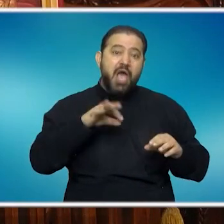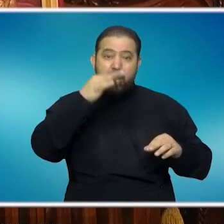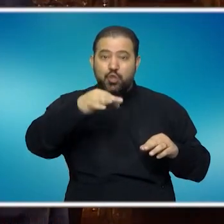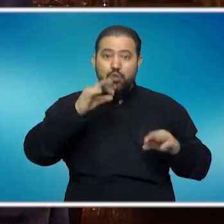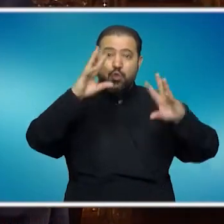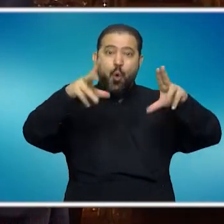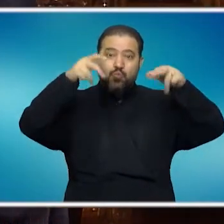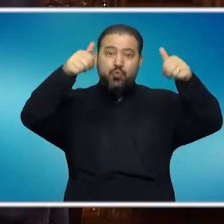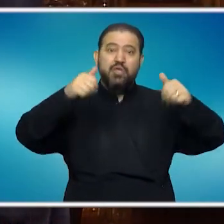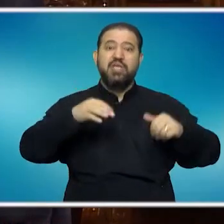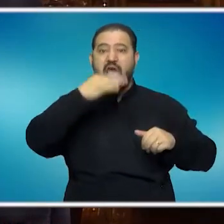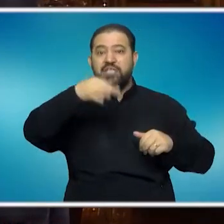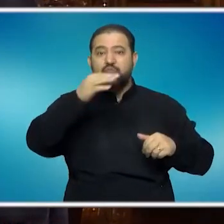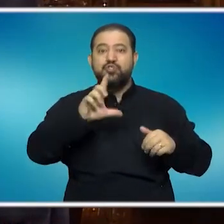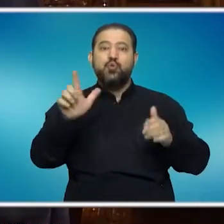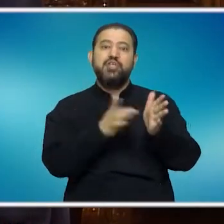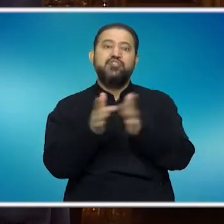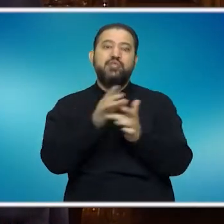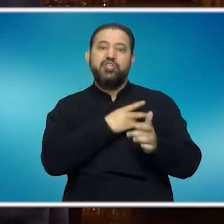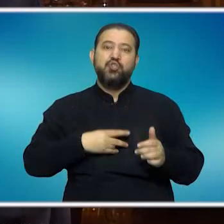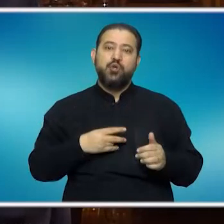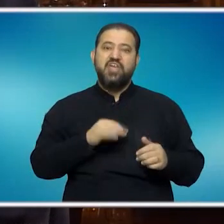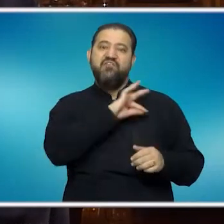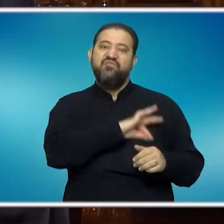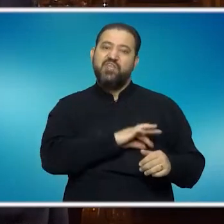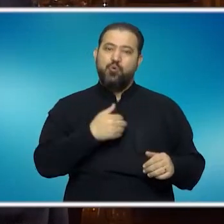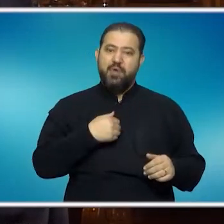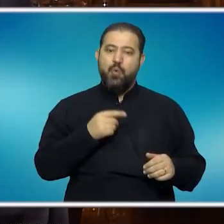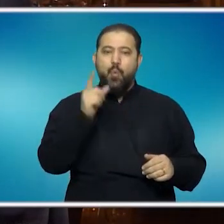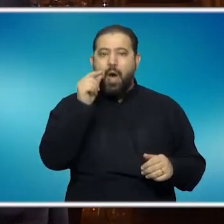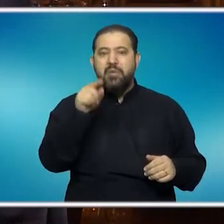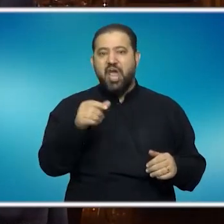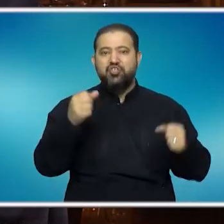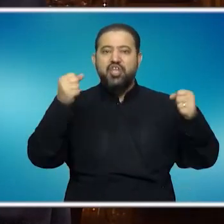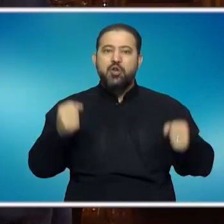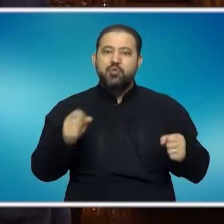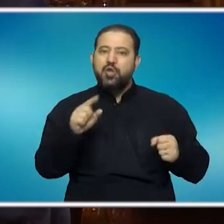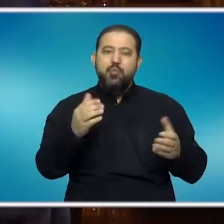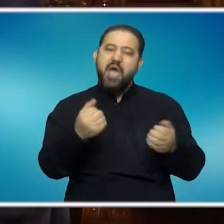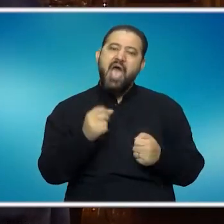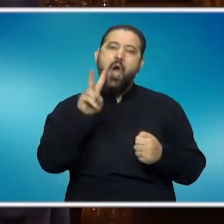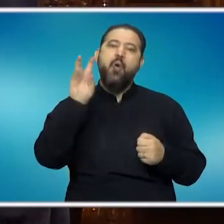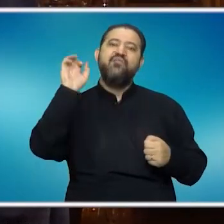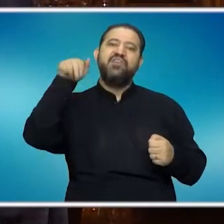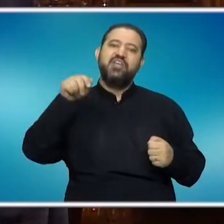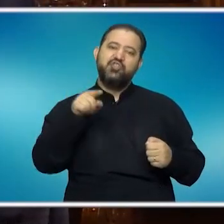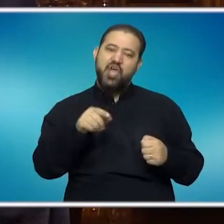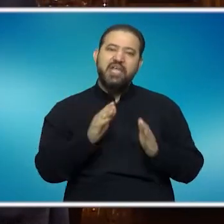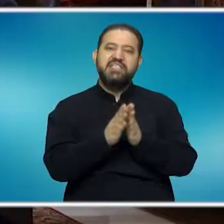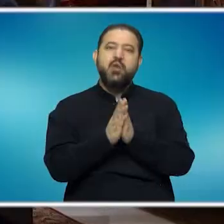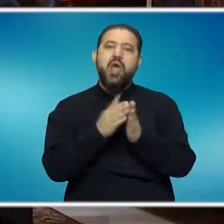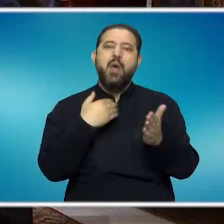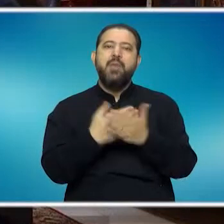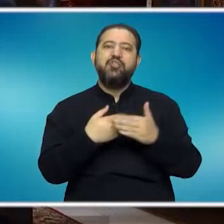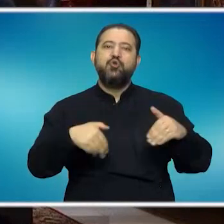intervenit acolo, fiți convinși că intervine totdeauna din dragoste de Hristos și din dragoste de oameni pentru noi, pentru